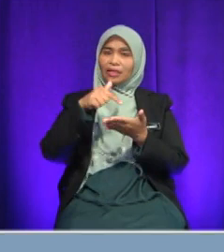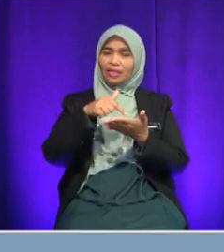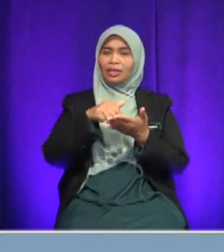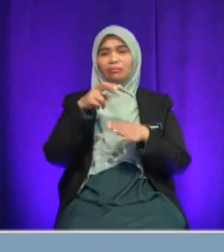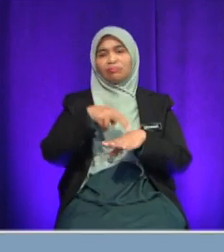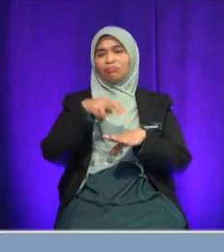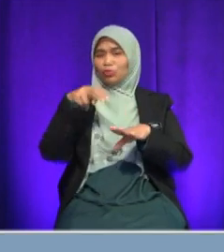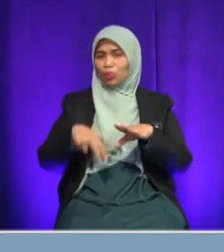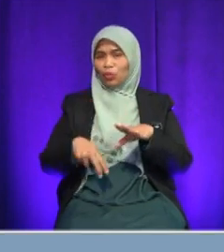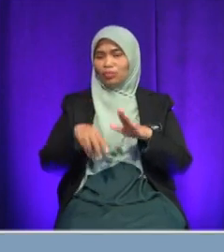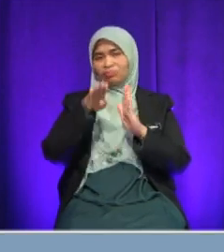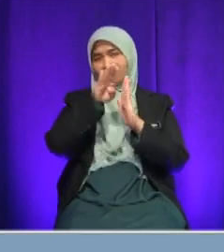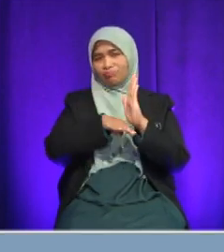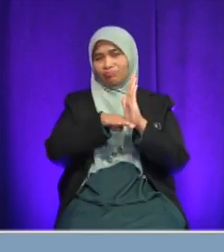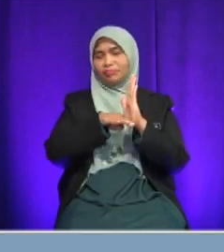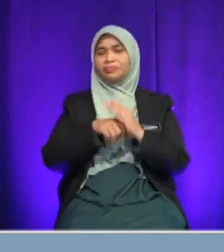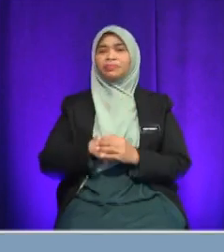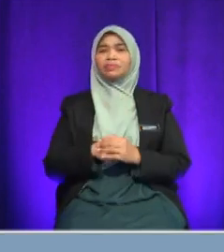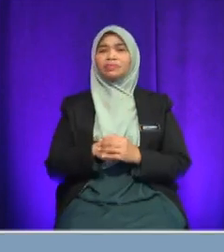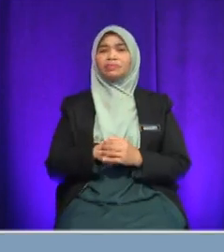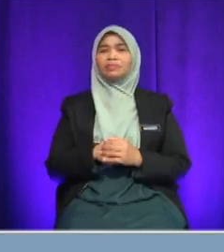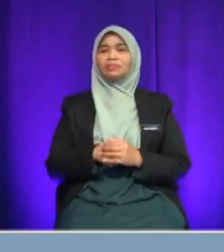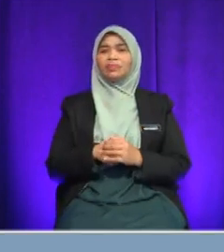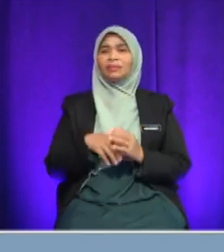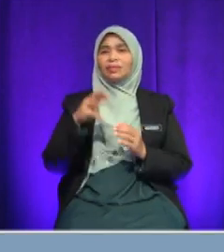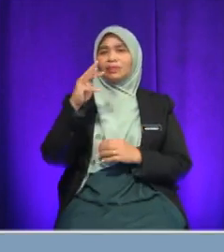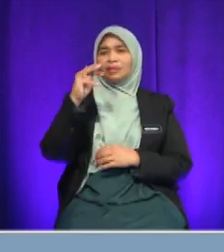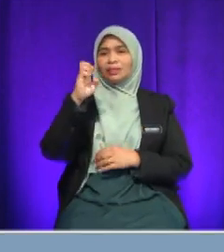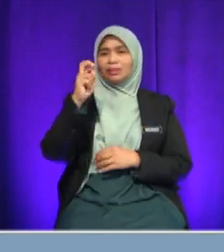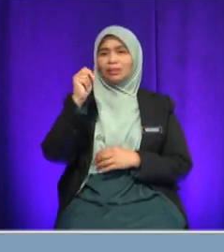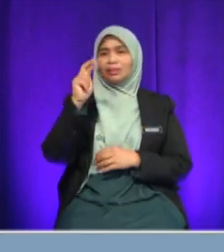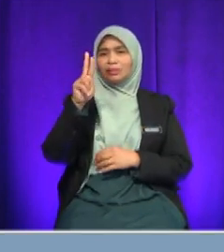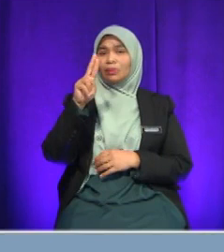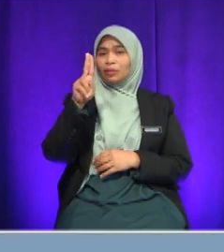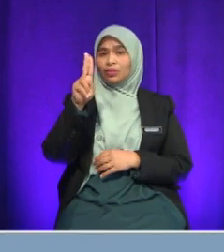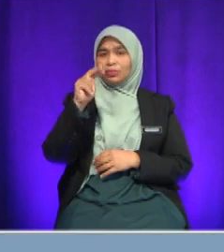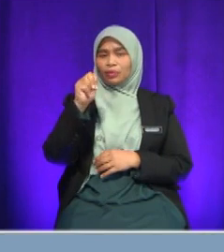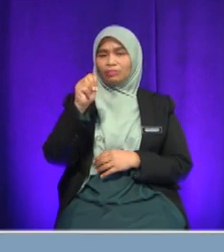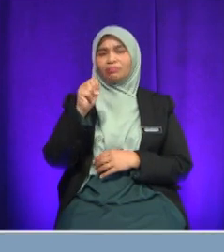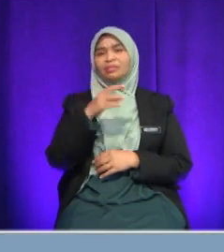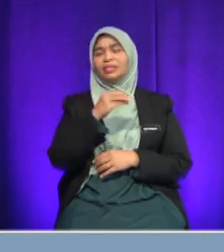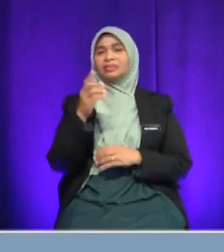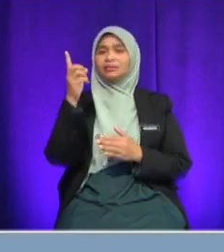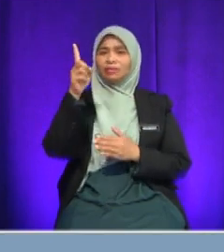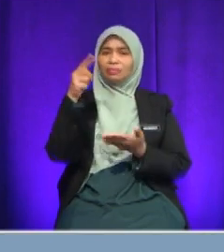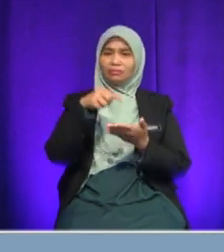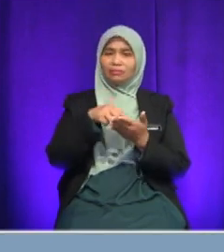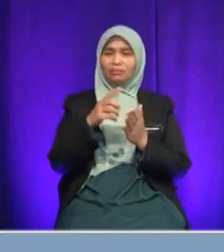jatuh ataupun menurun. Dan satu lagi menurun, satu lagi akan meningkat. Okey.